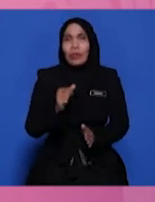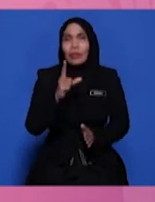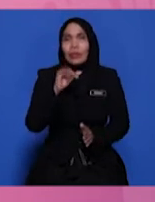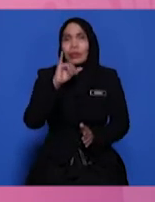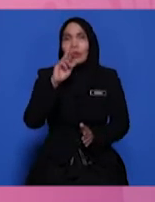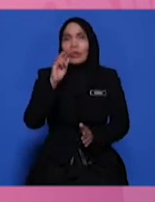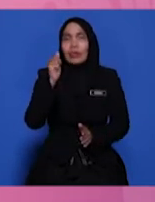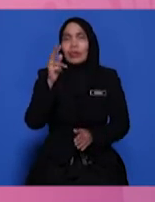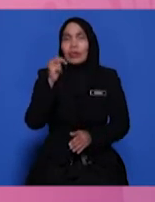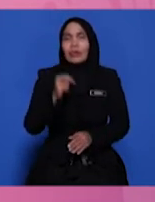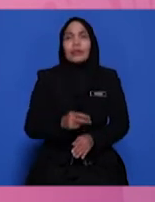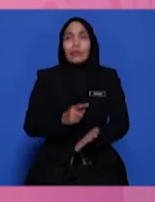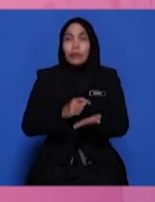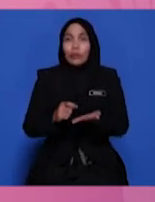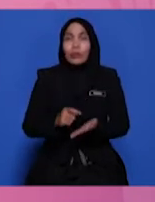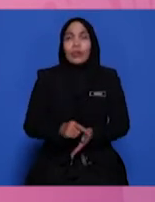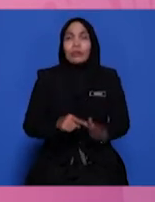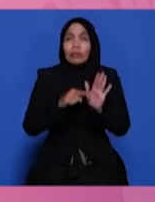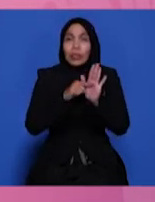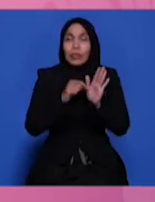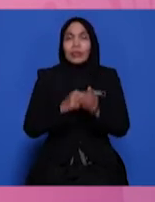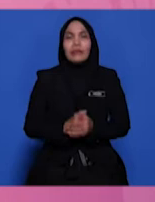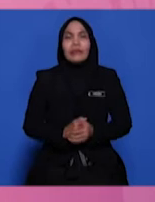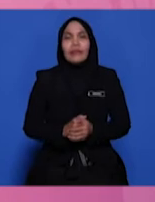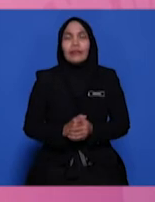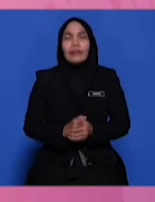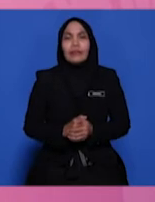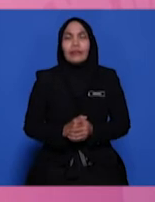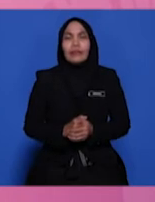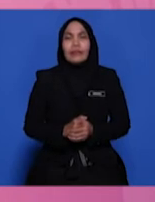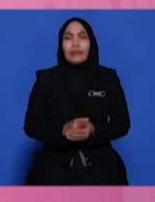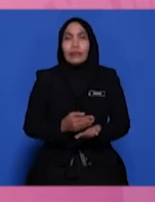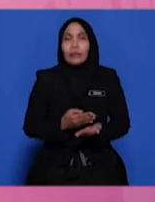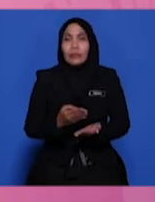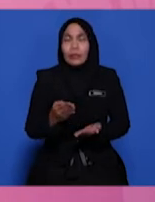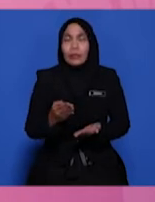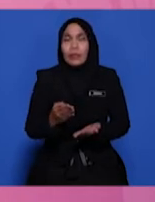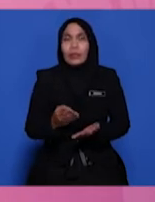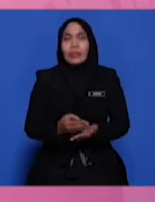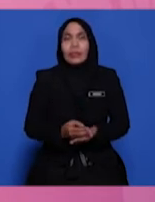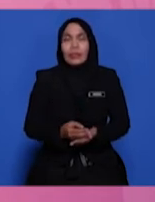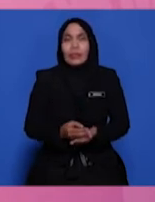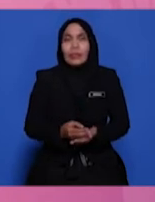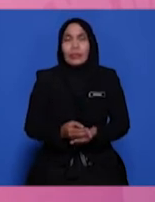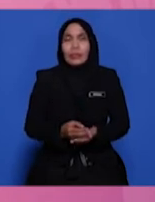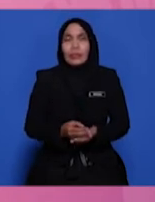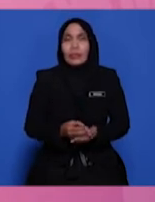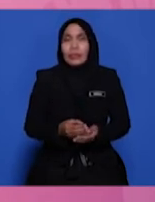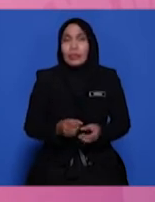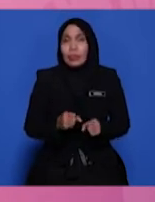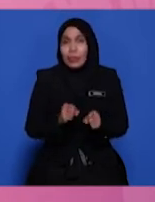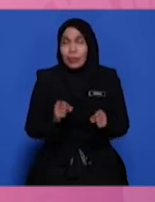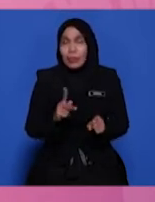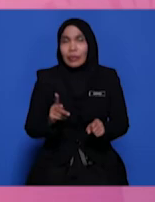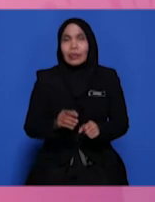mungkin menyebabkan beliau menggunakan kemudahan kad kredit bagi mengatasi masalah kewangan.